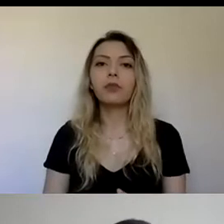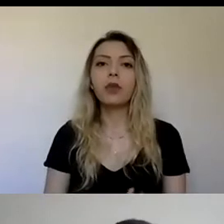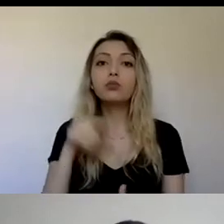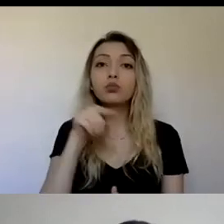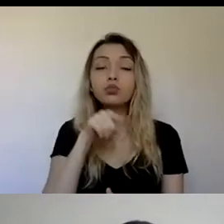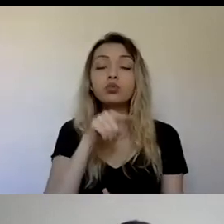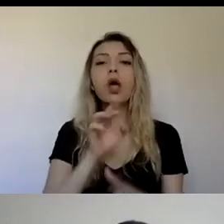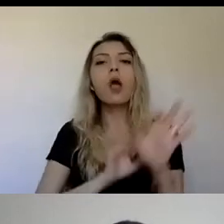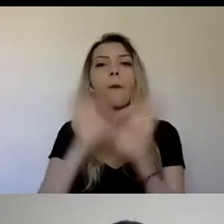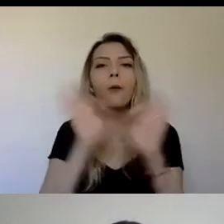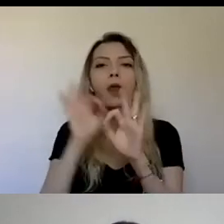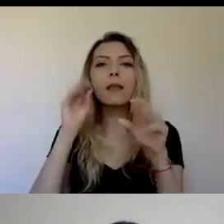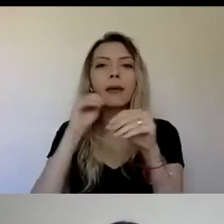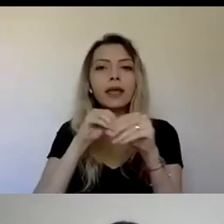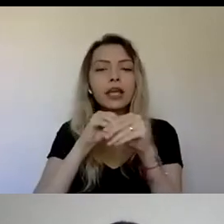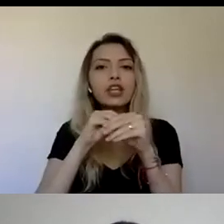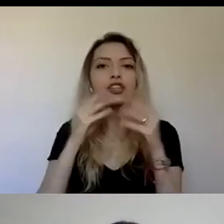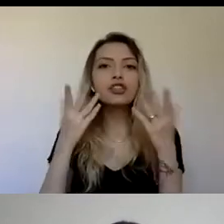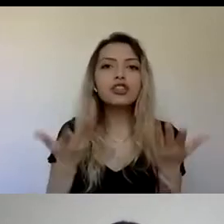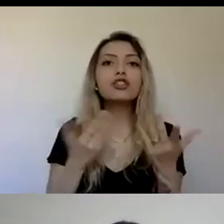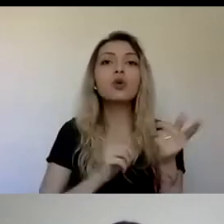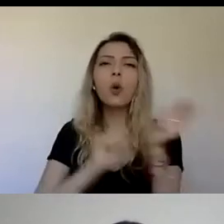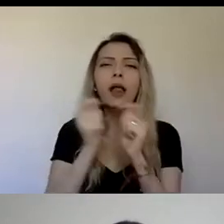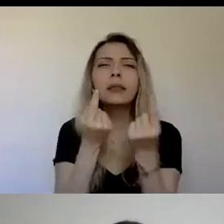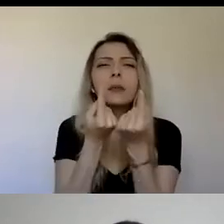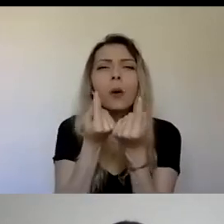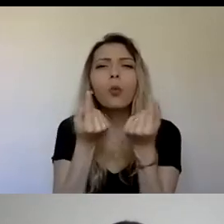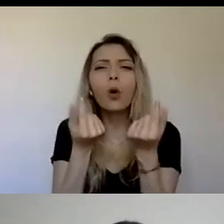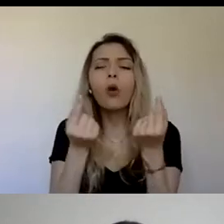geçmediğini göstermesi açısından kullandığımız bazı